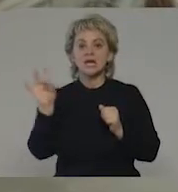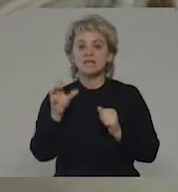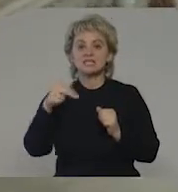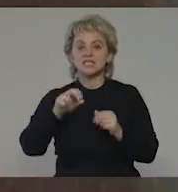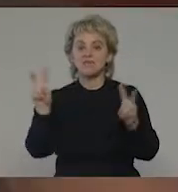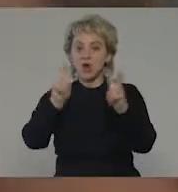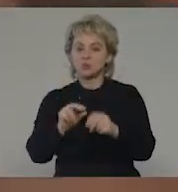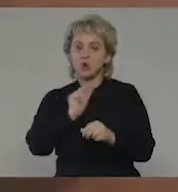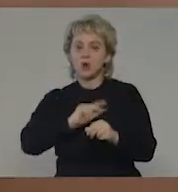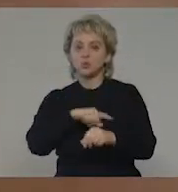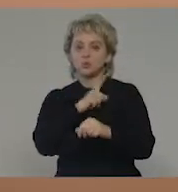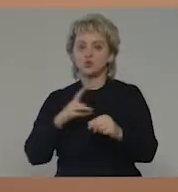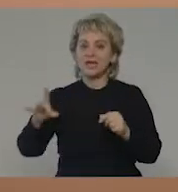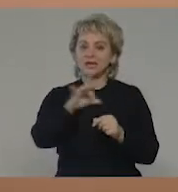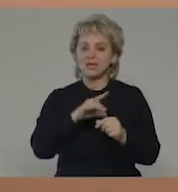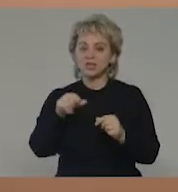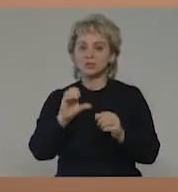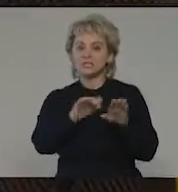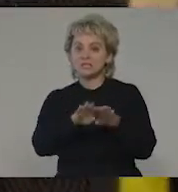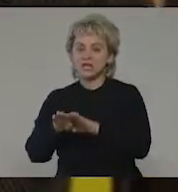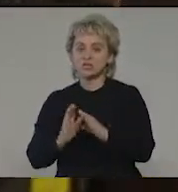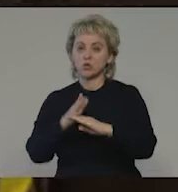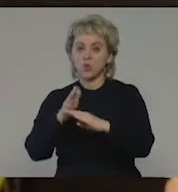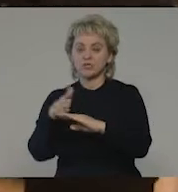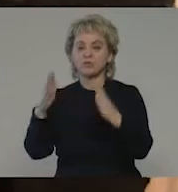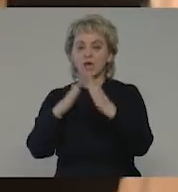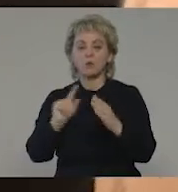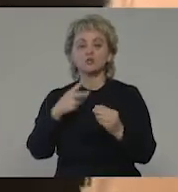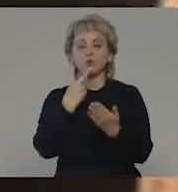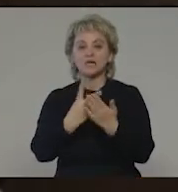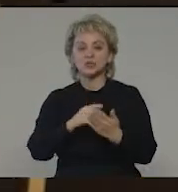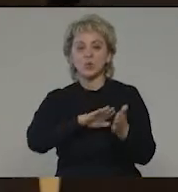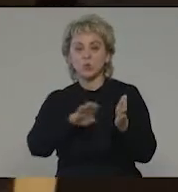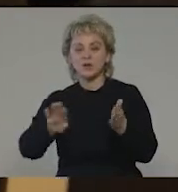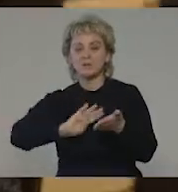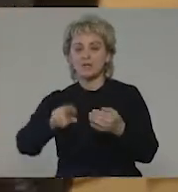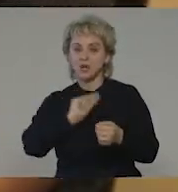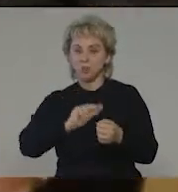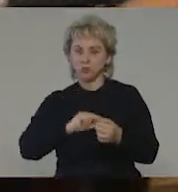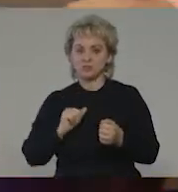Ростовстат обследует рабочую силу региона. Статистики ходят по домам, чтобы оценить уровень безработицы.